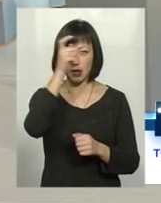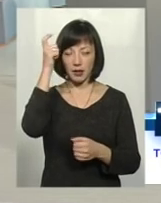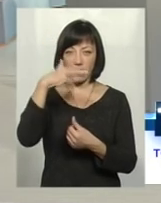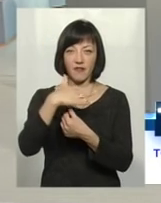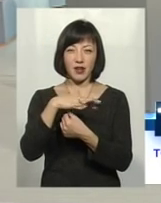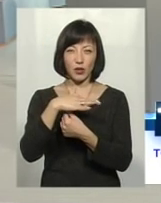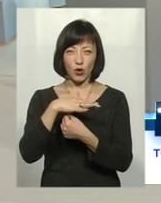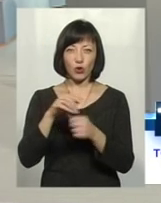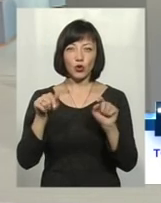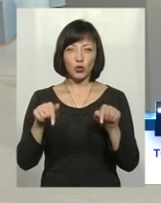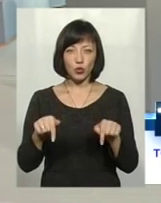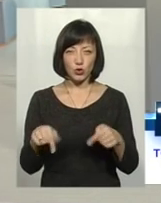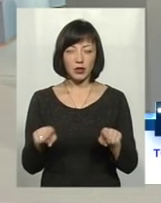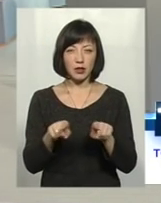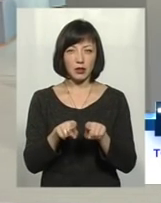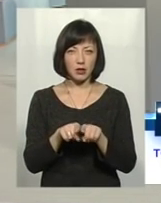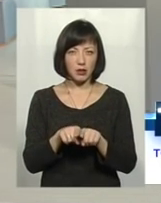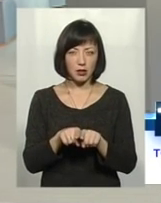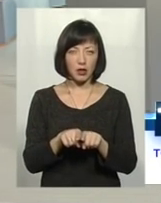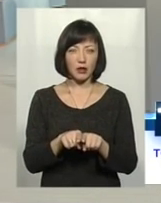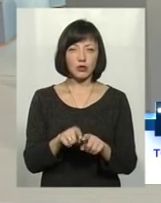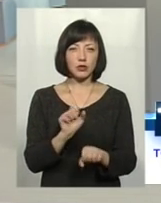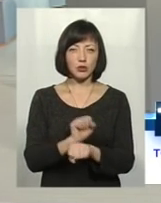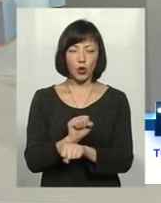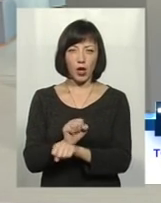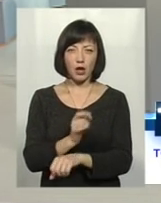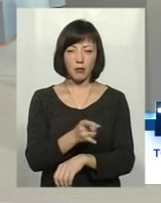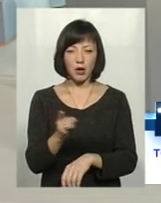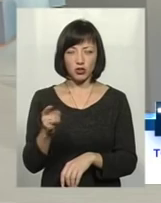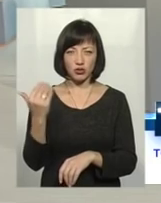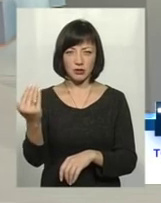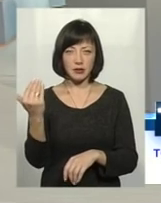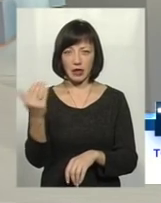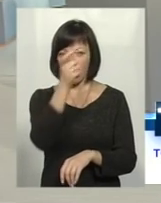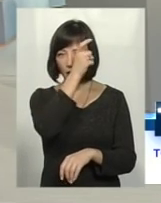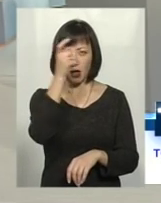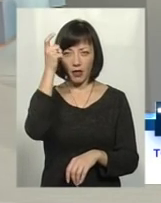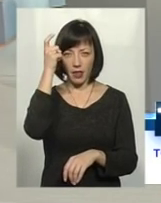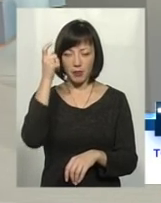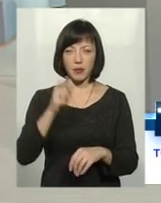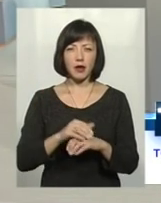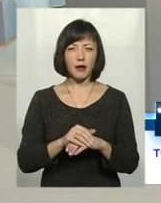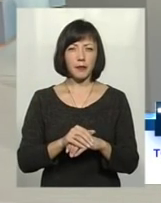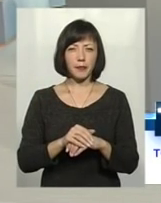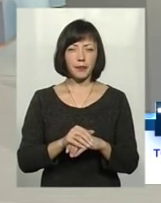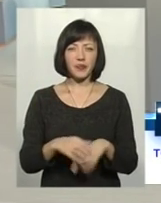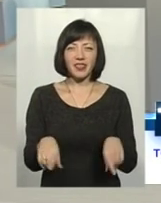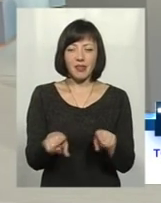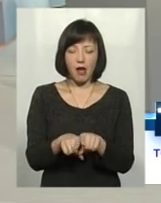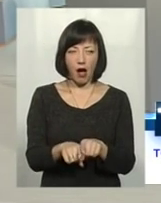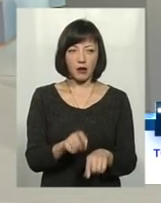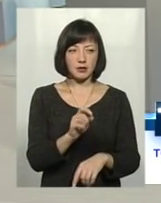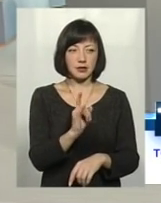ну тут постійно стоять машини з академії. Так ставлять, що навіть